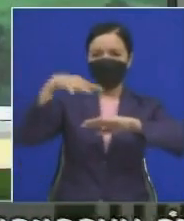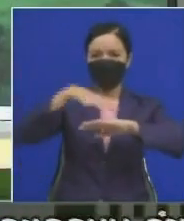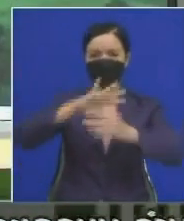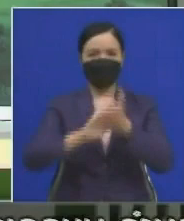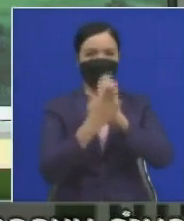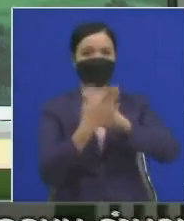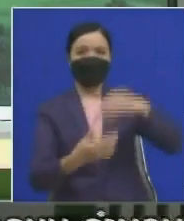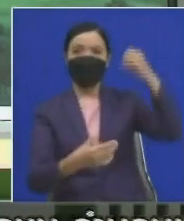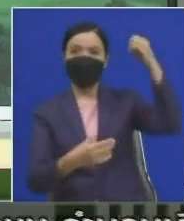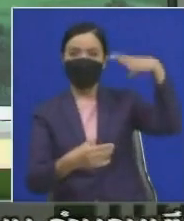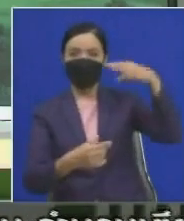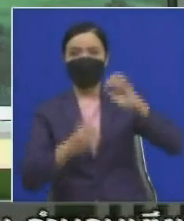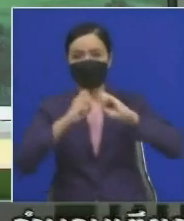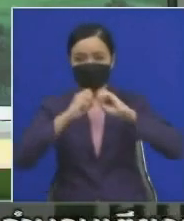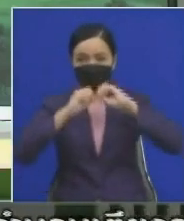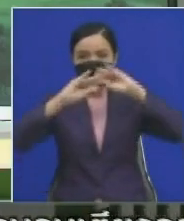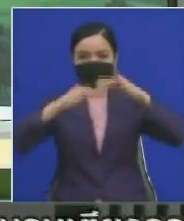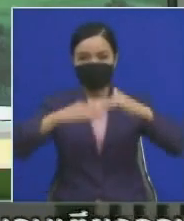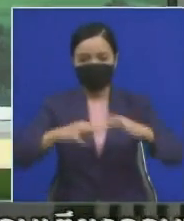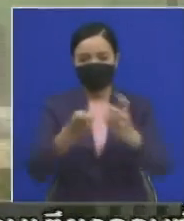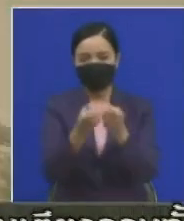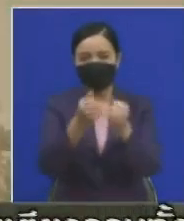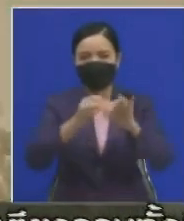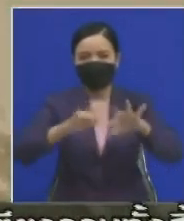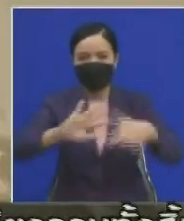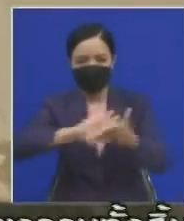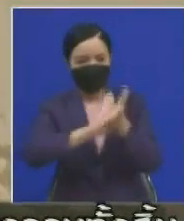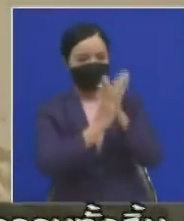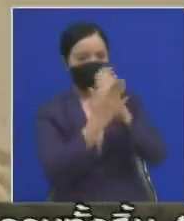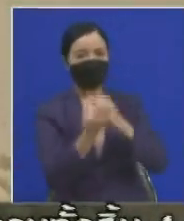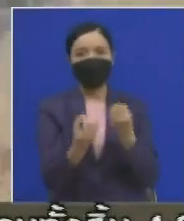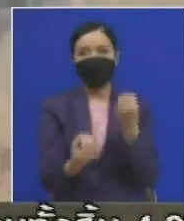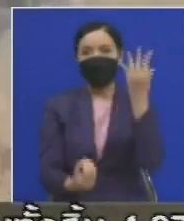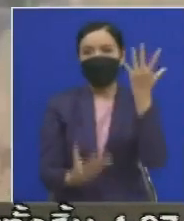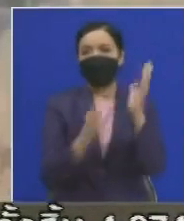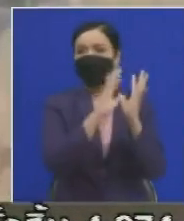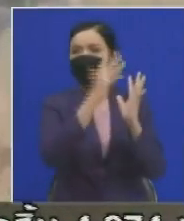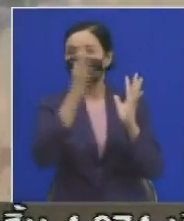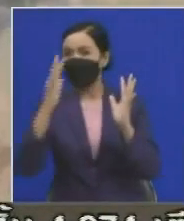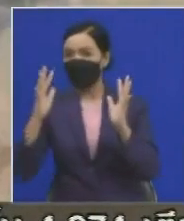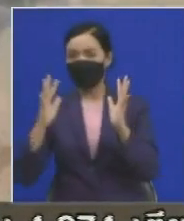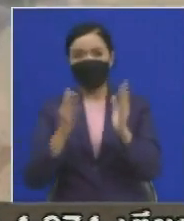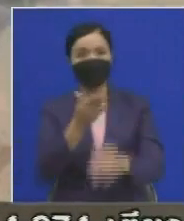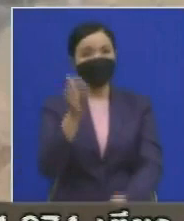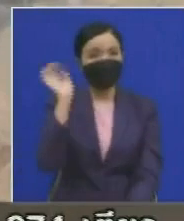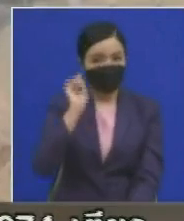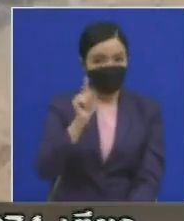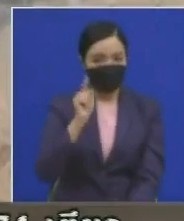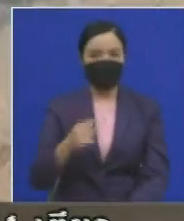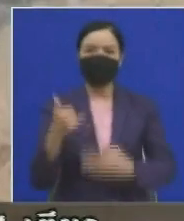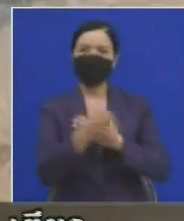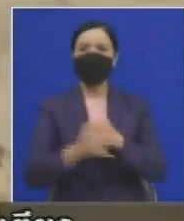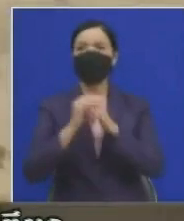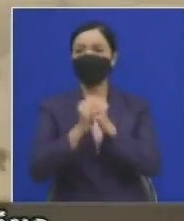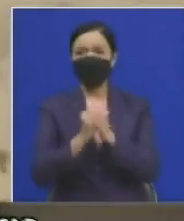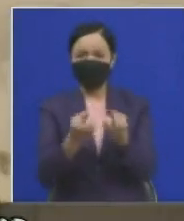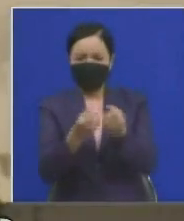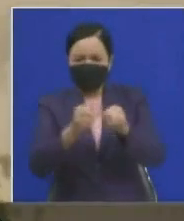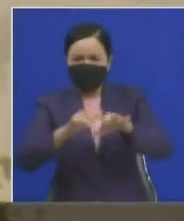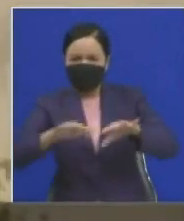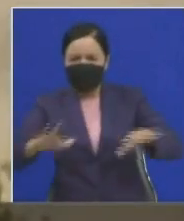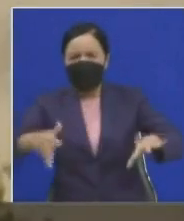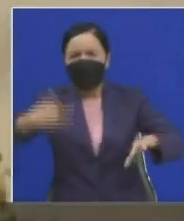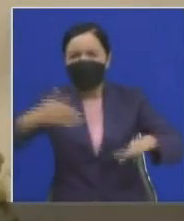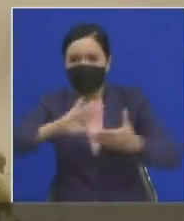งอธิศเปลี่ยนทะเลซายให้เป็ป่าค่อการชมช blirไหมคว่าที่จีนี่สามารถเปลยนทะเลซายให้เปป่าต